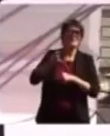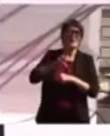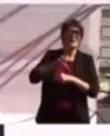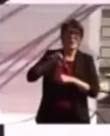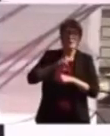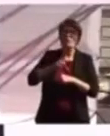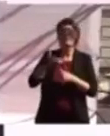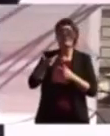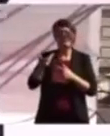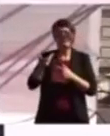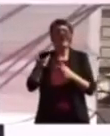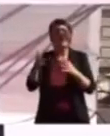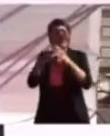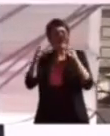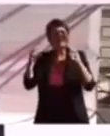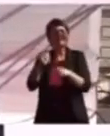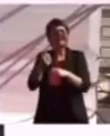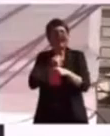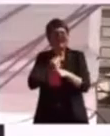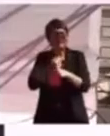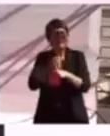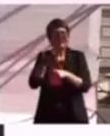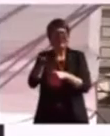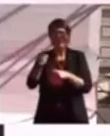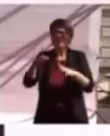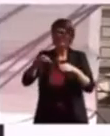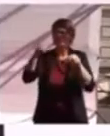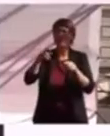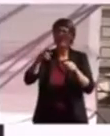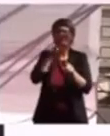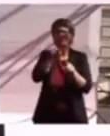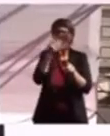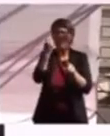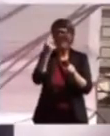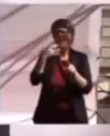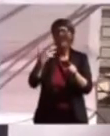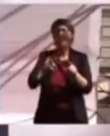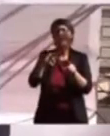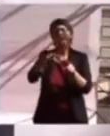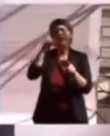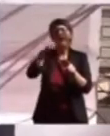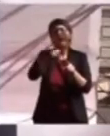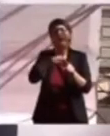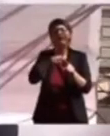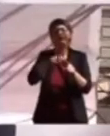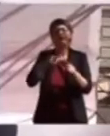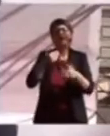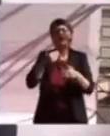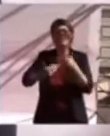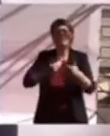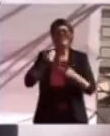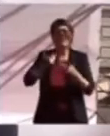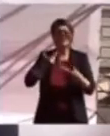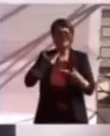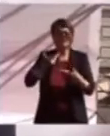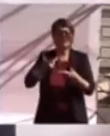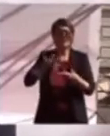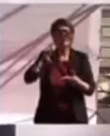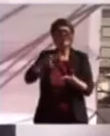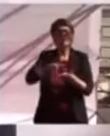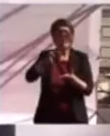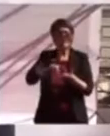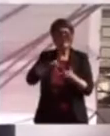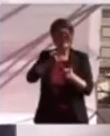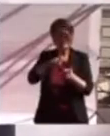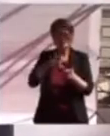iniziato anche il processo formale di validazione questo è sicuramente un fatto positivo per le prime due aziende altre seguiranno